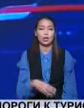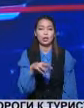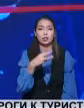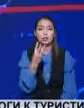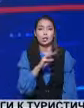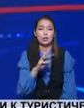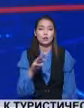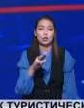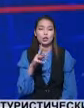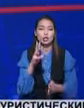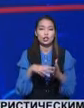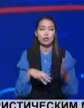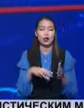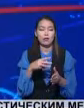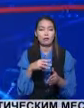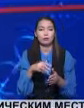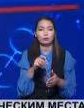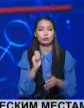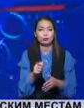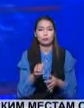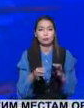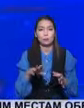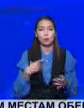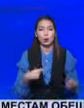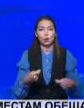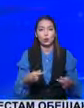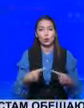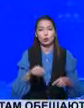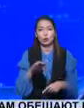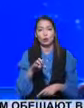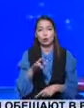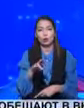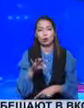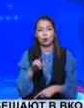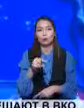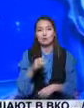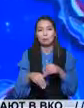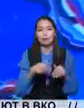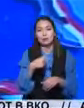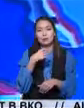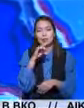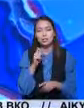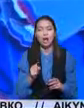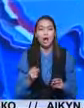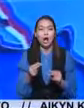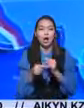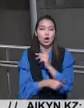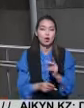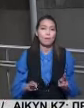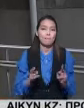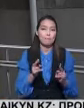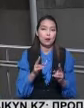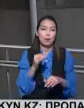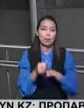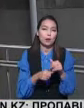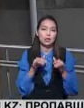33 миллиона тенге штрафа назначил суд экс-руководителю отдела Табол-Тургайская бассейновая инспекция за коррупционное преступление. По материалам